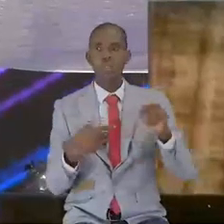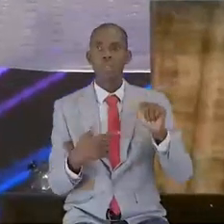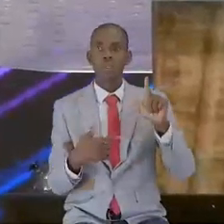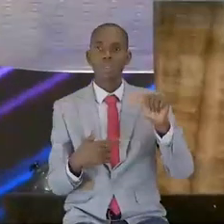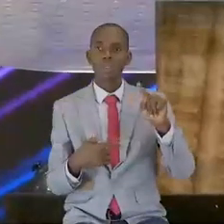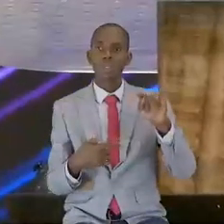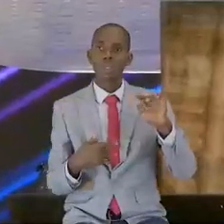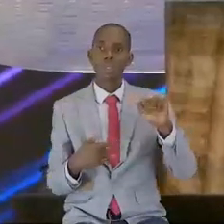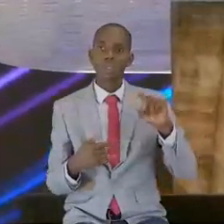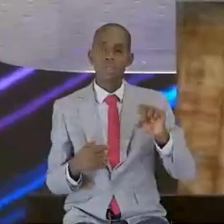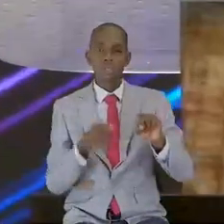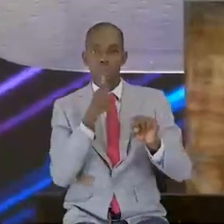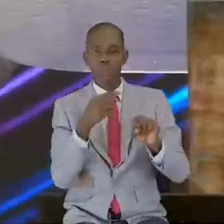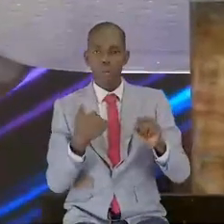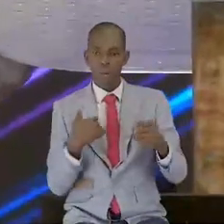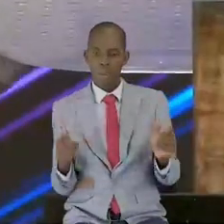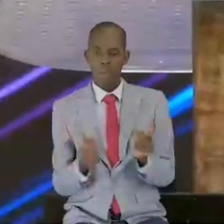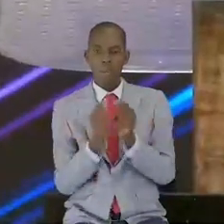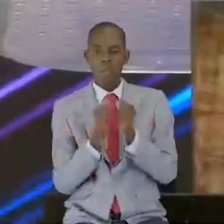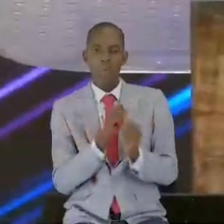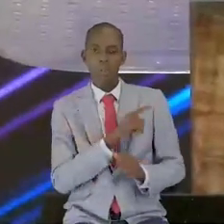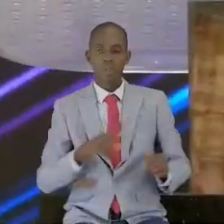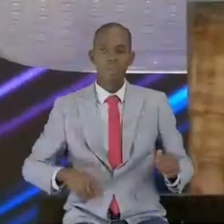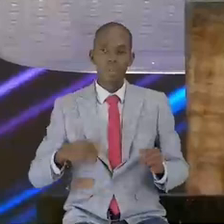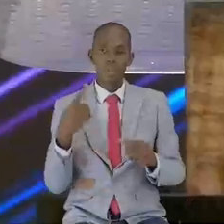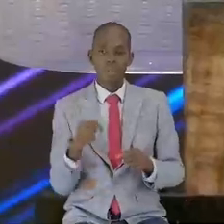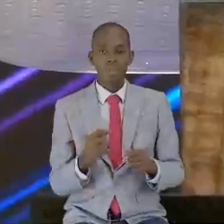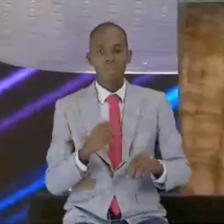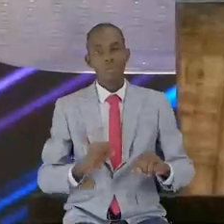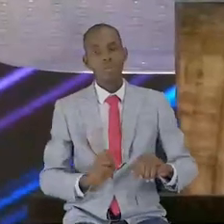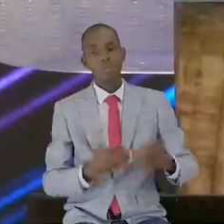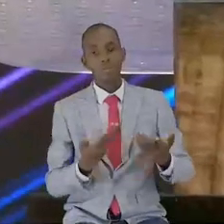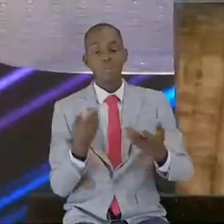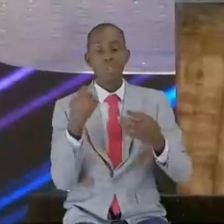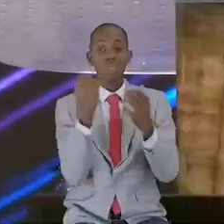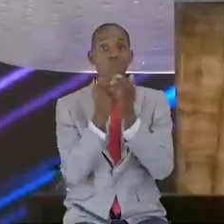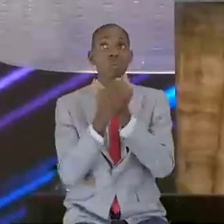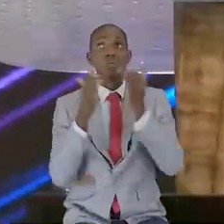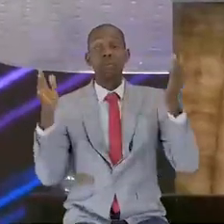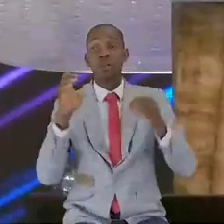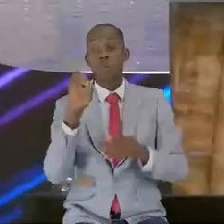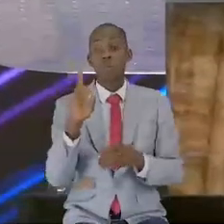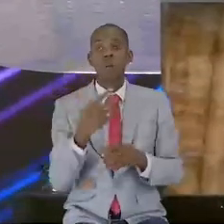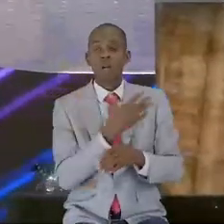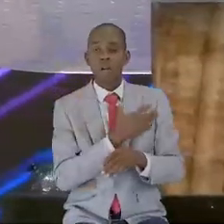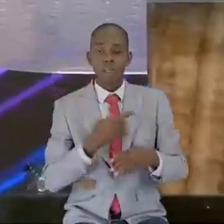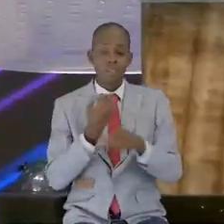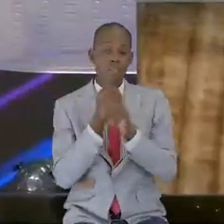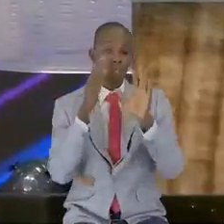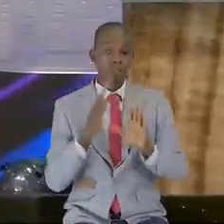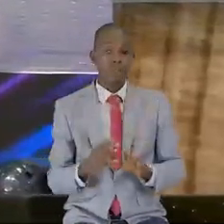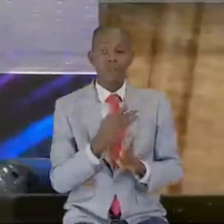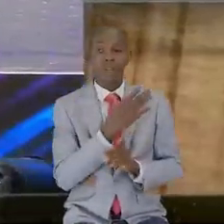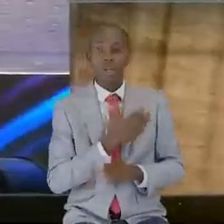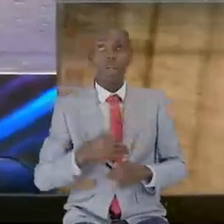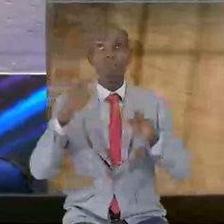le Seigneur crucifié. Vous avez rencontré le Seigneur, le Sauveur. Et il vous a sauvé et vous a affranchi. Et parce qu'il vous